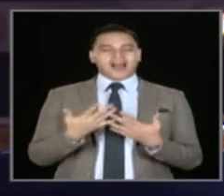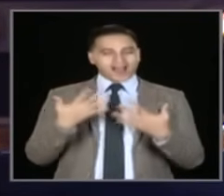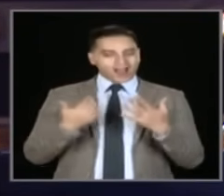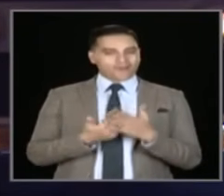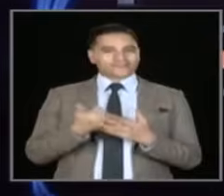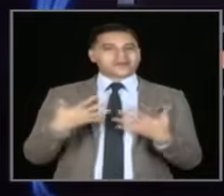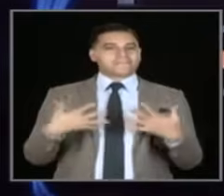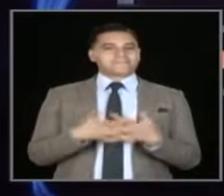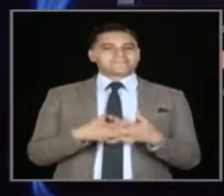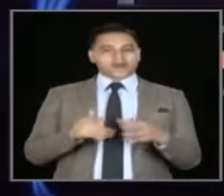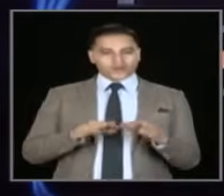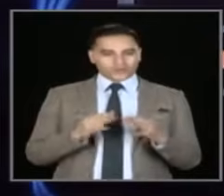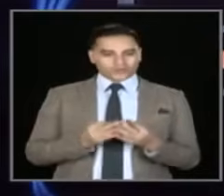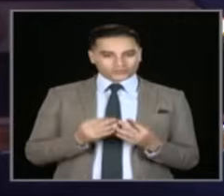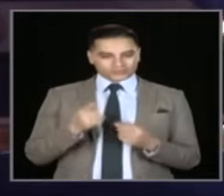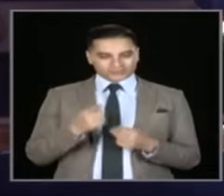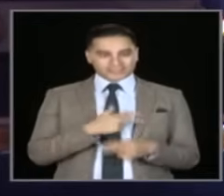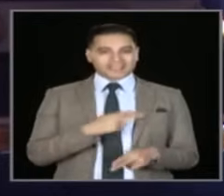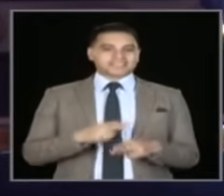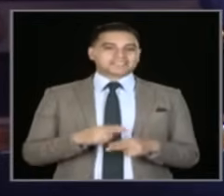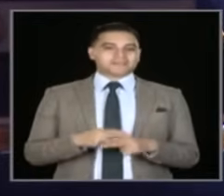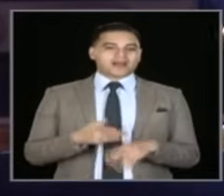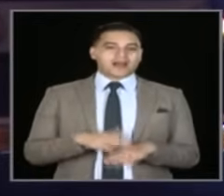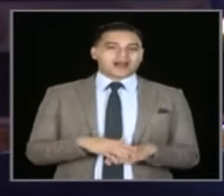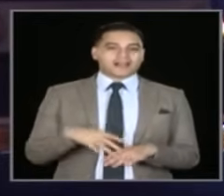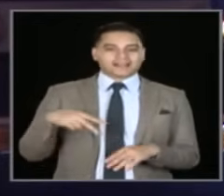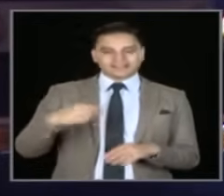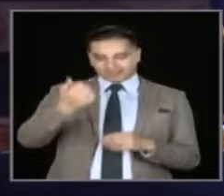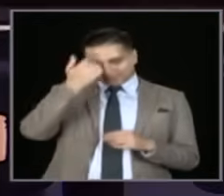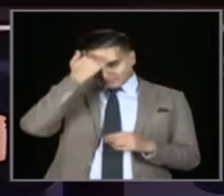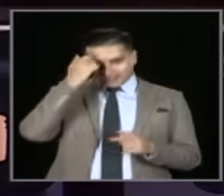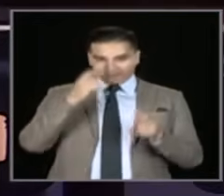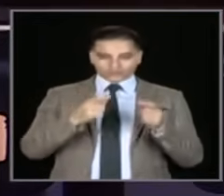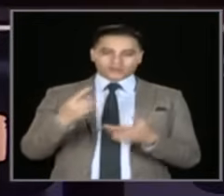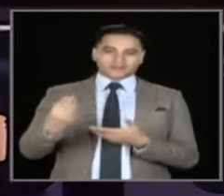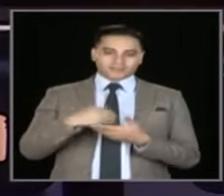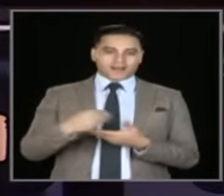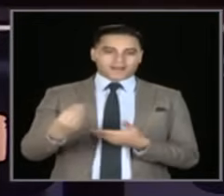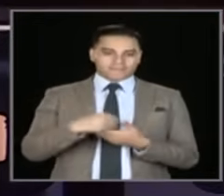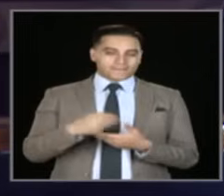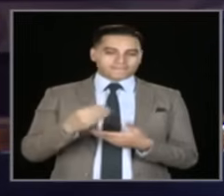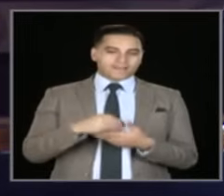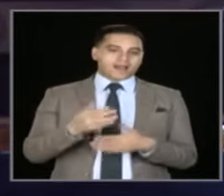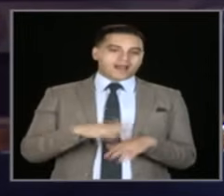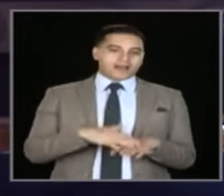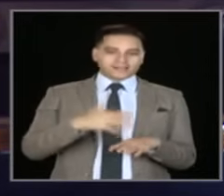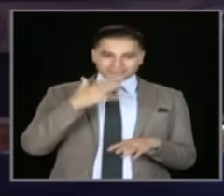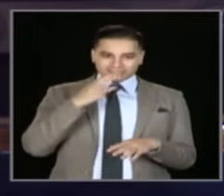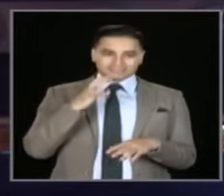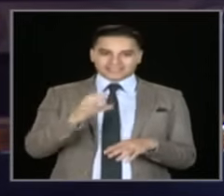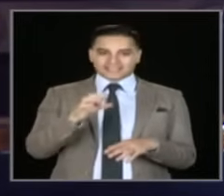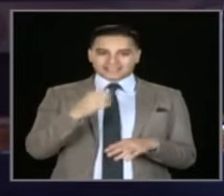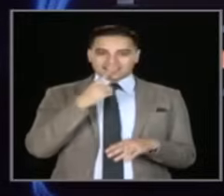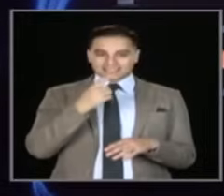انضميتوا للعيله. اسمكم بقى من ضمن اكتر من 8000 مشارك. واو. على مدار 9 سنين أكتر